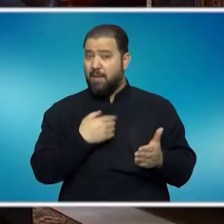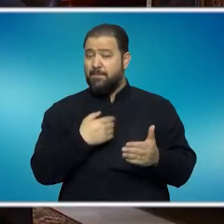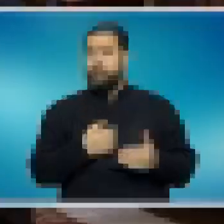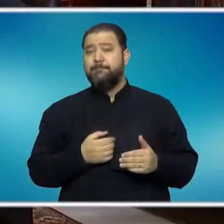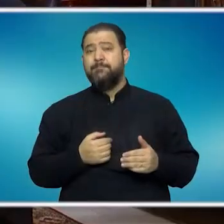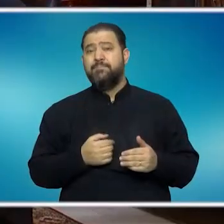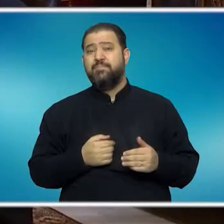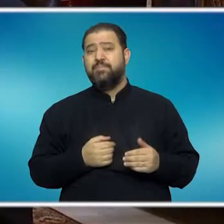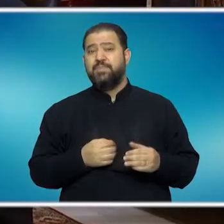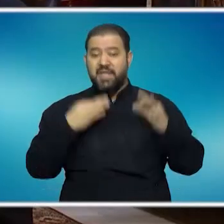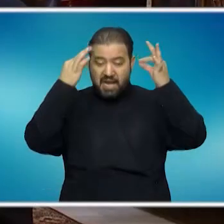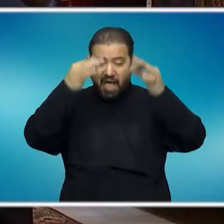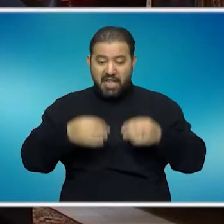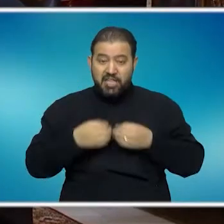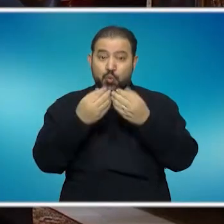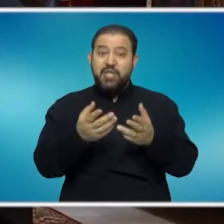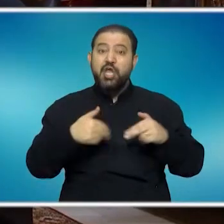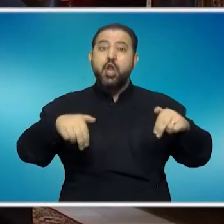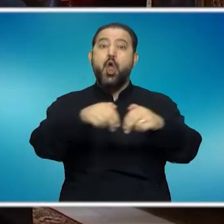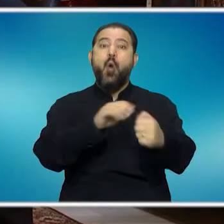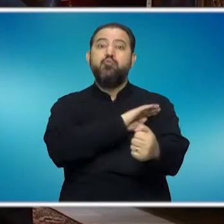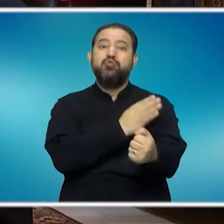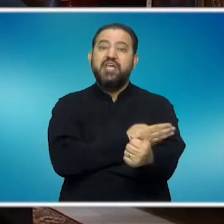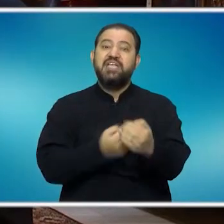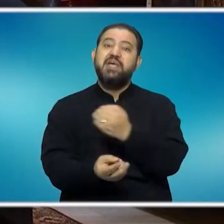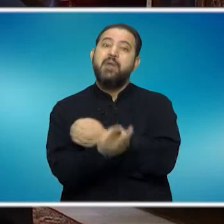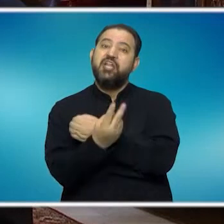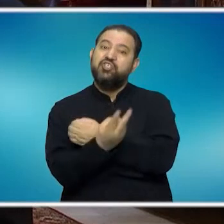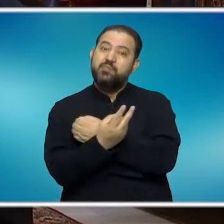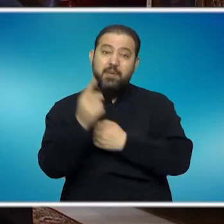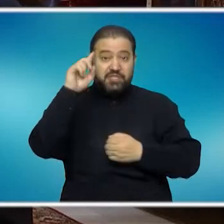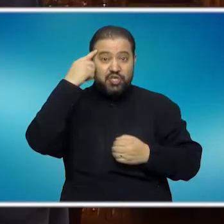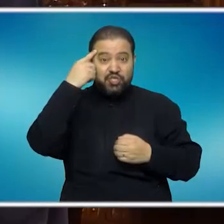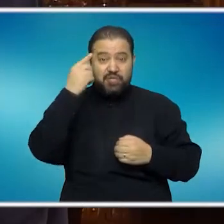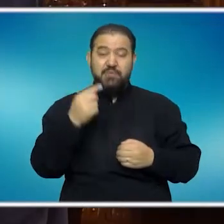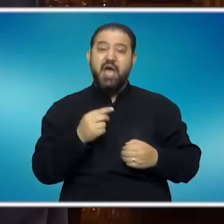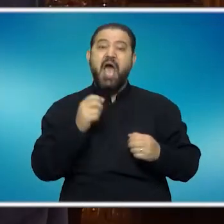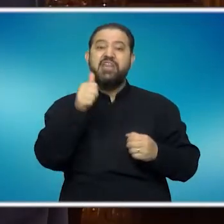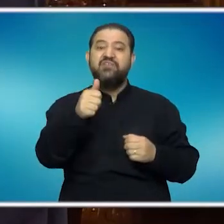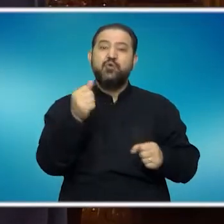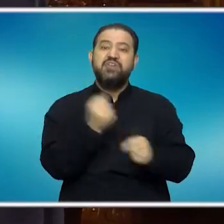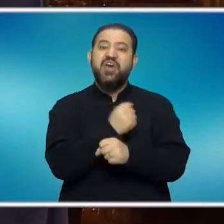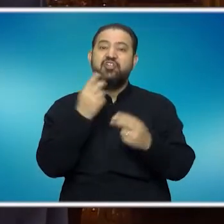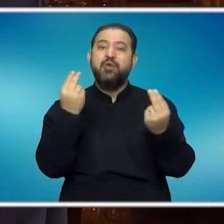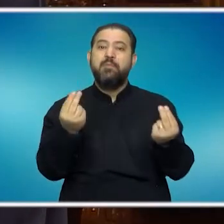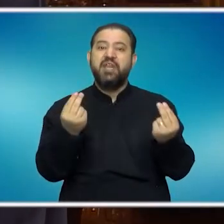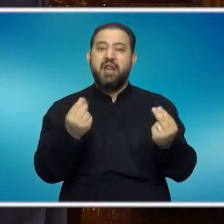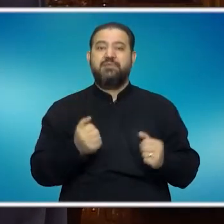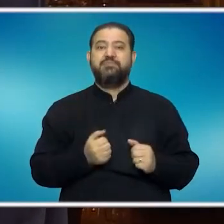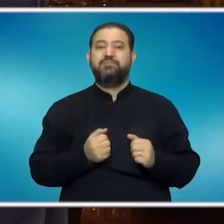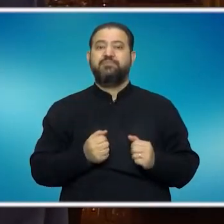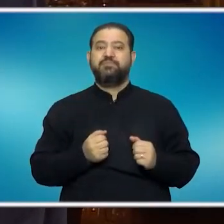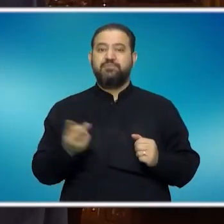arătat, că era puțin. Ne-a dat putere să participăm la el. Ne-a dat putere să cunoaștem adevărul, să săvârșim binele,